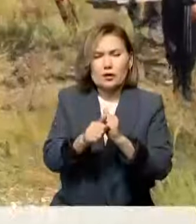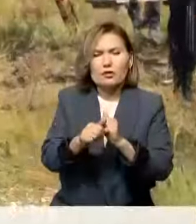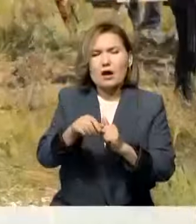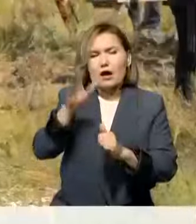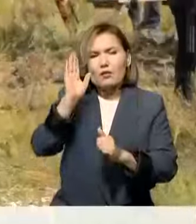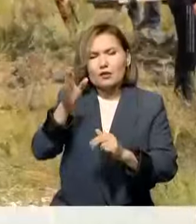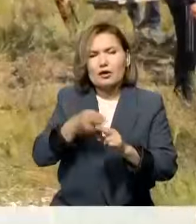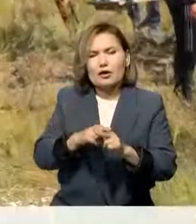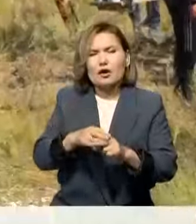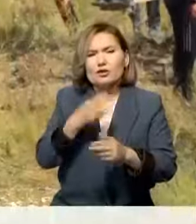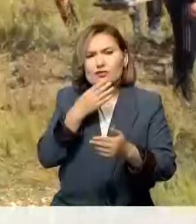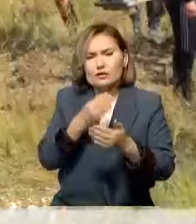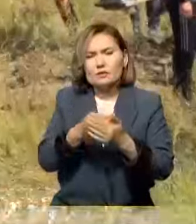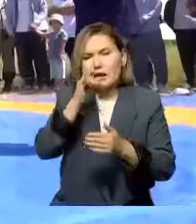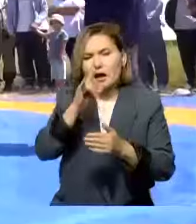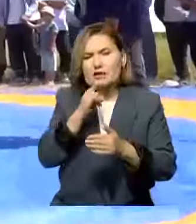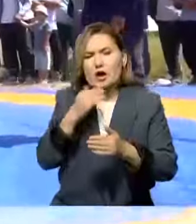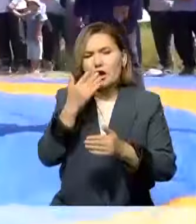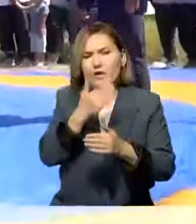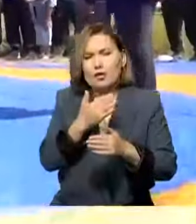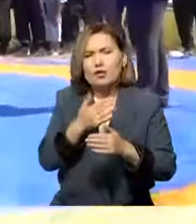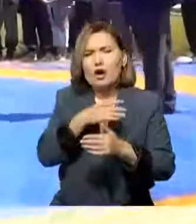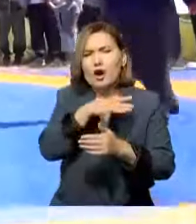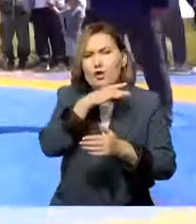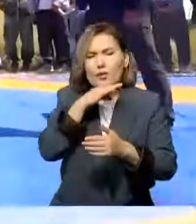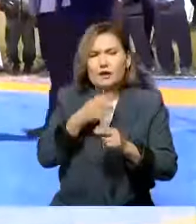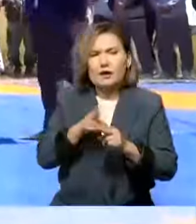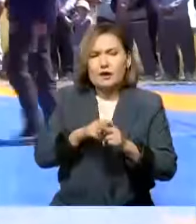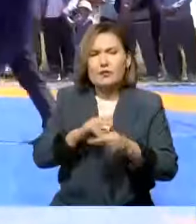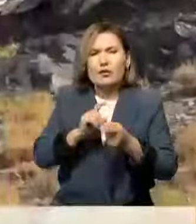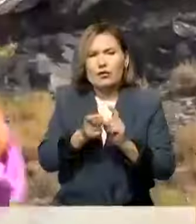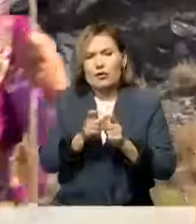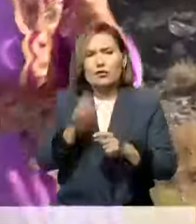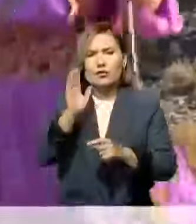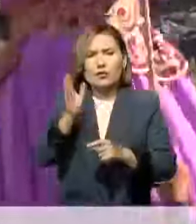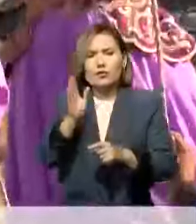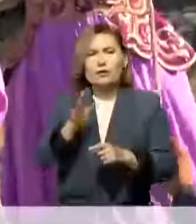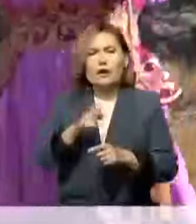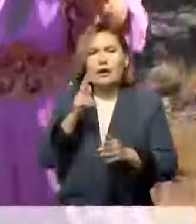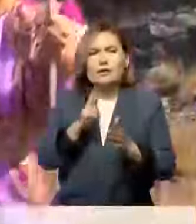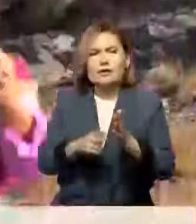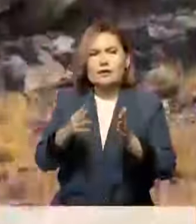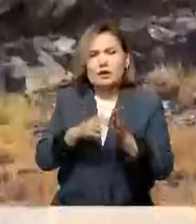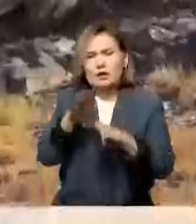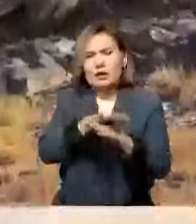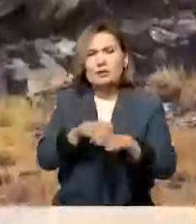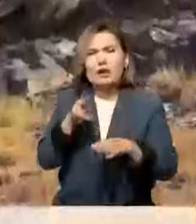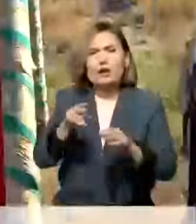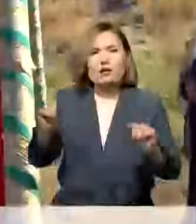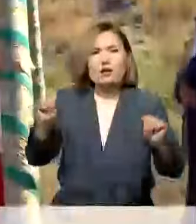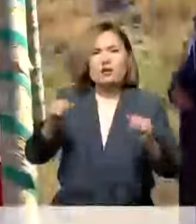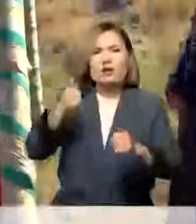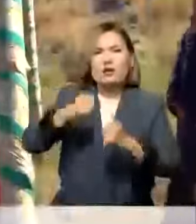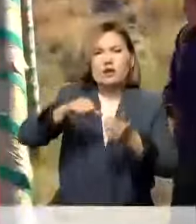ойындарды ғана емес, өзіміздің ұлттық көп деген тірліктерді паш ету деп білемін. 89 елден 2000-нан астам